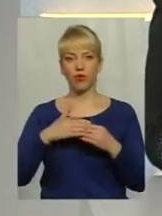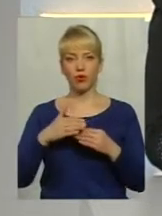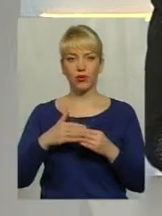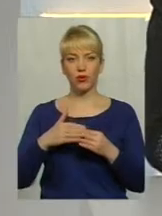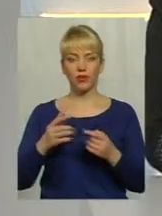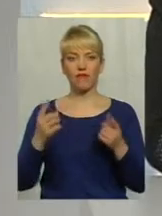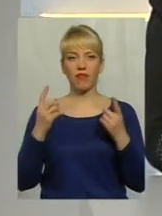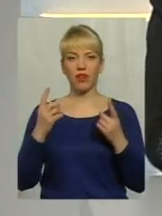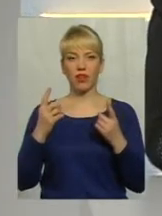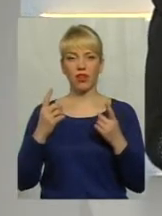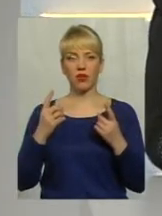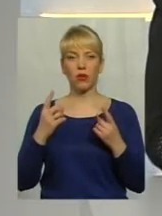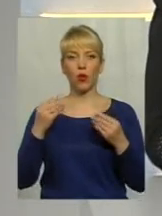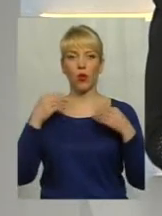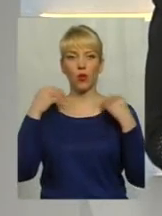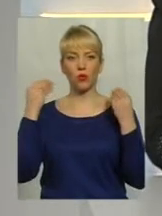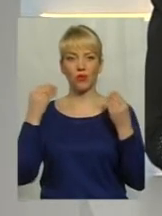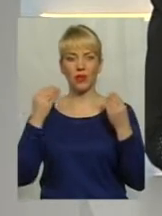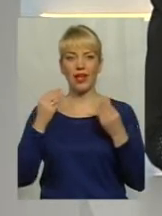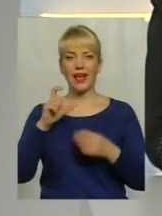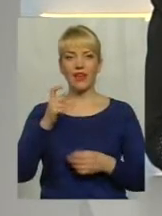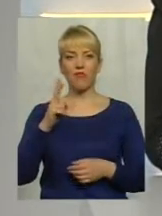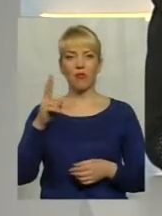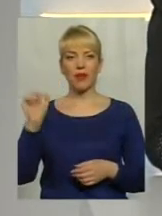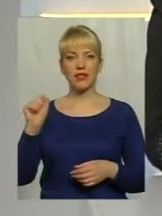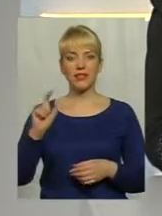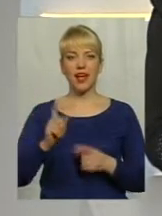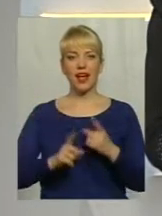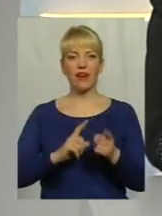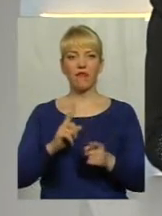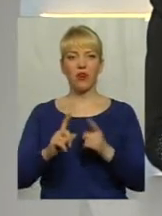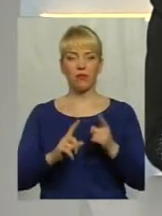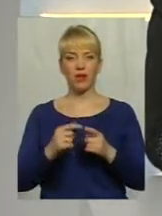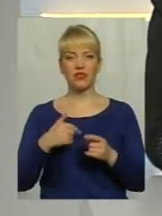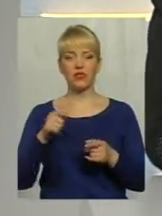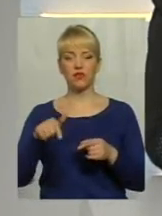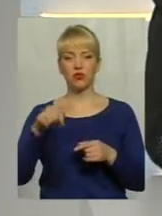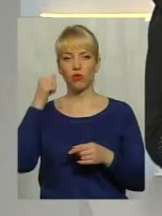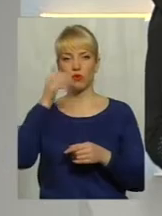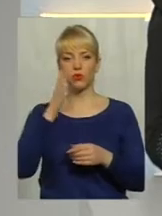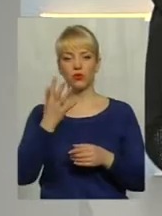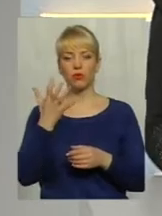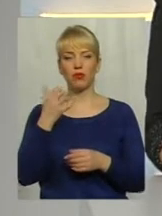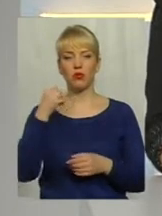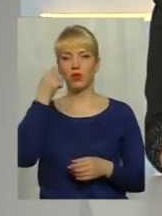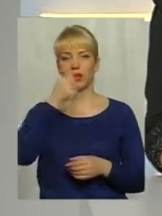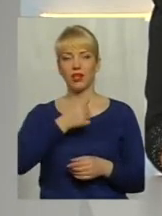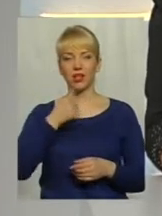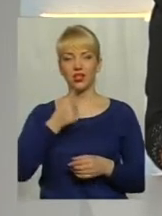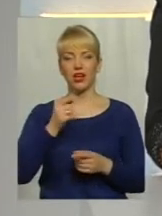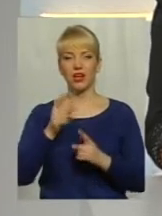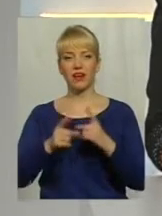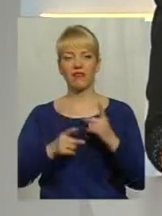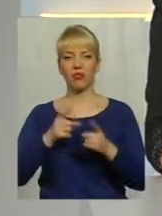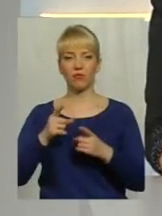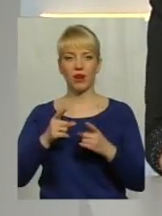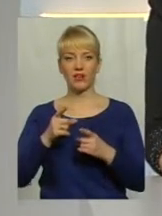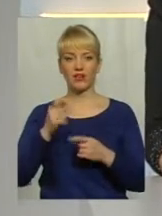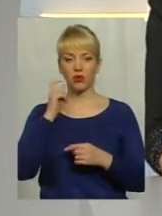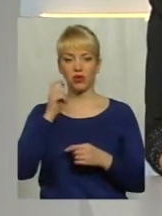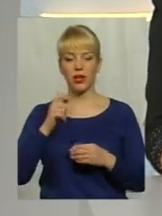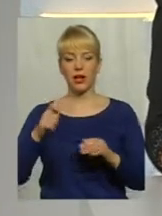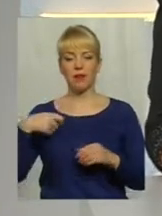європейської реформації. І цього року ми будемо відзначати 500-річчя реформація в Україні. А президент України підтримав